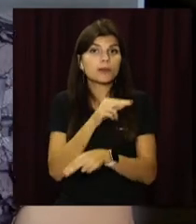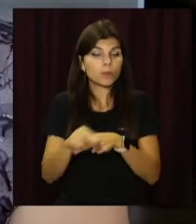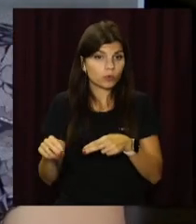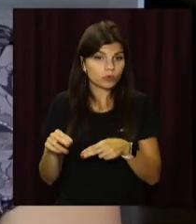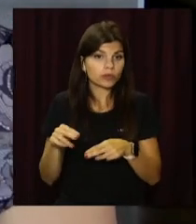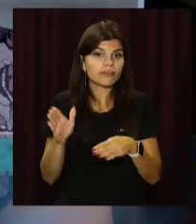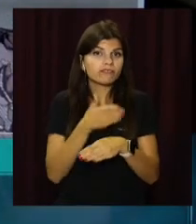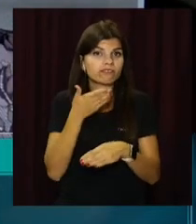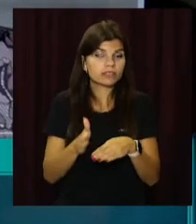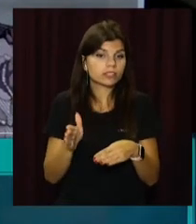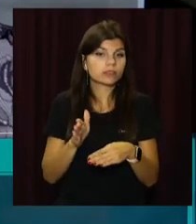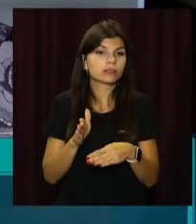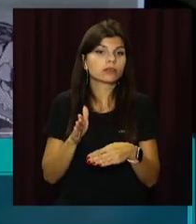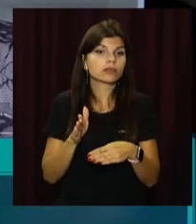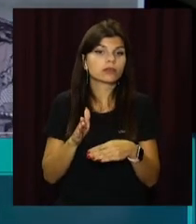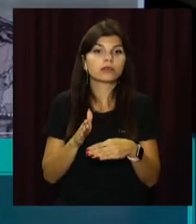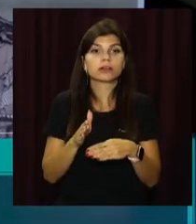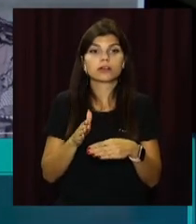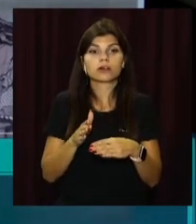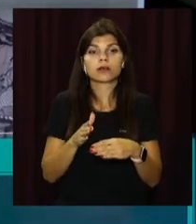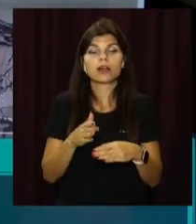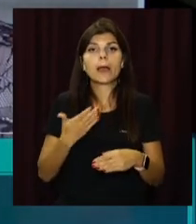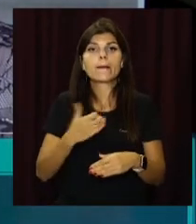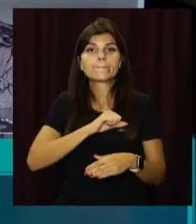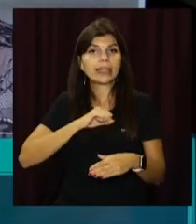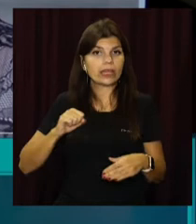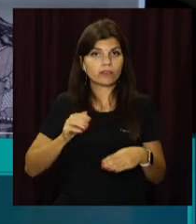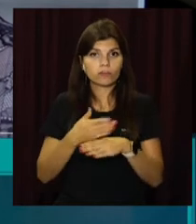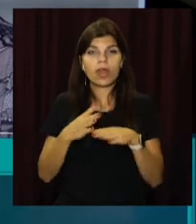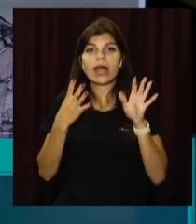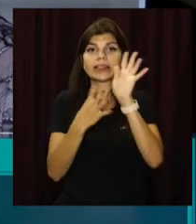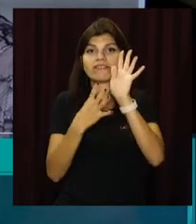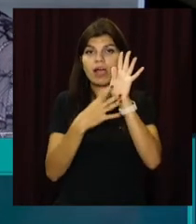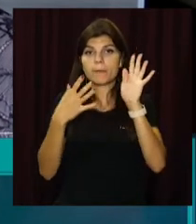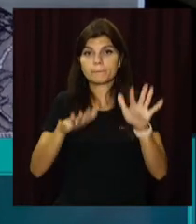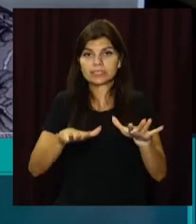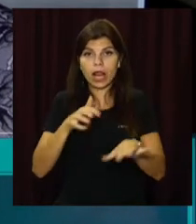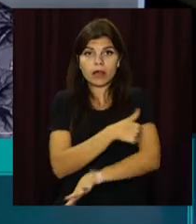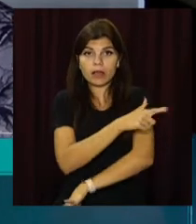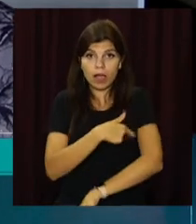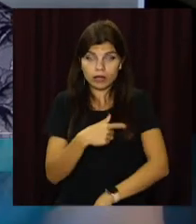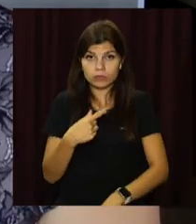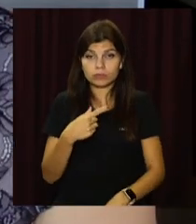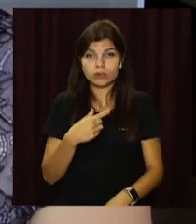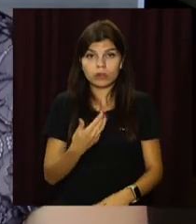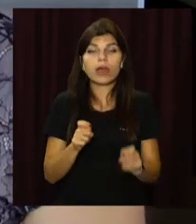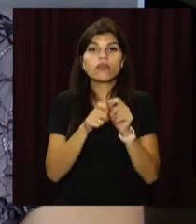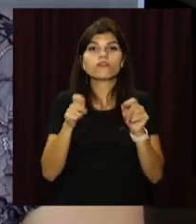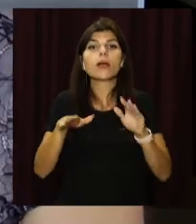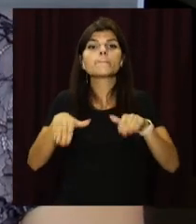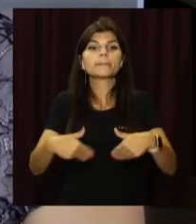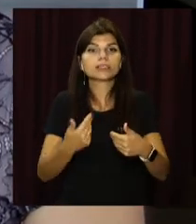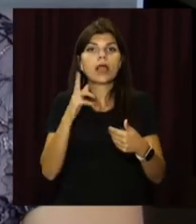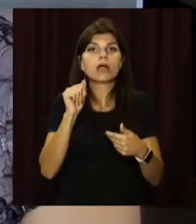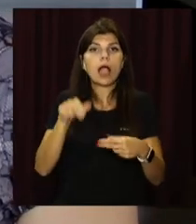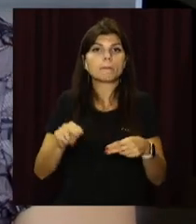відділення в педагогічному корпусі 9-ї міської лікарні, відкриття після